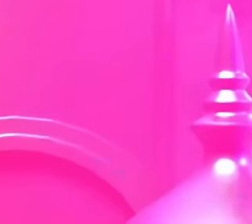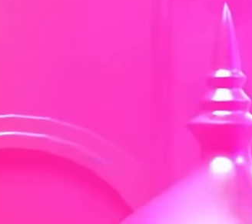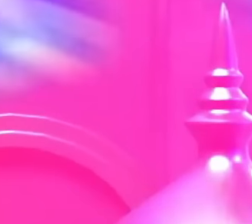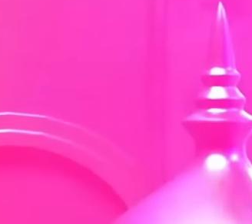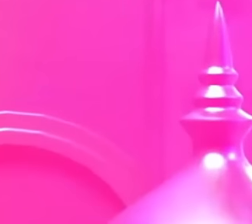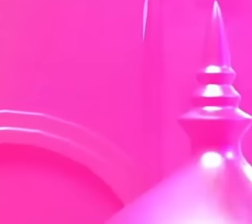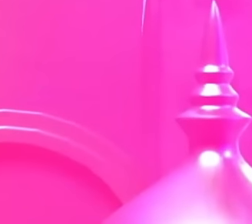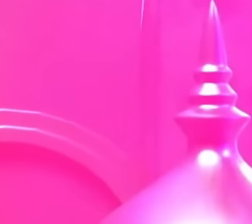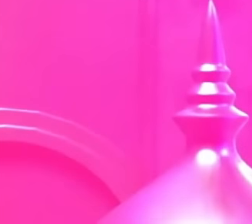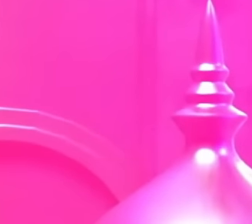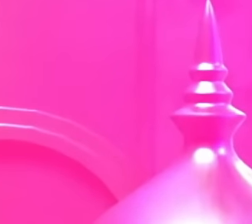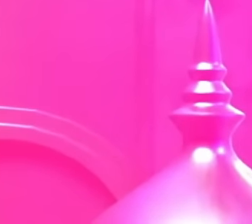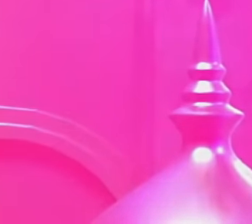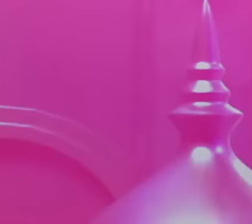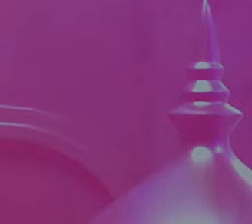العالمين.